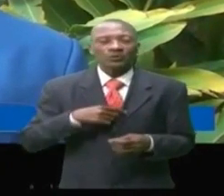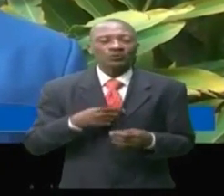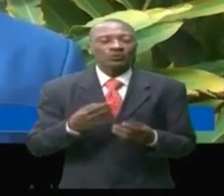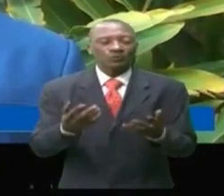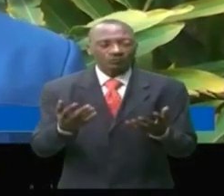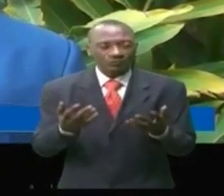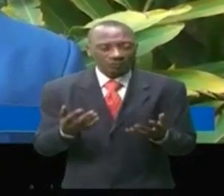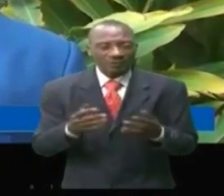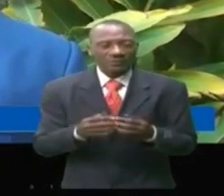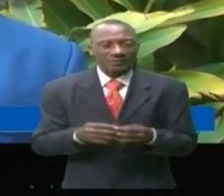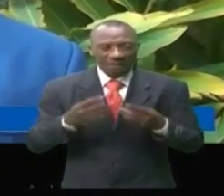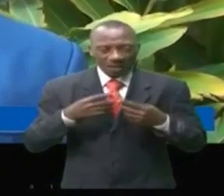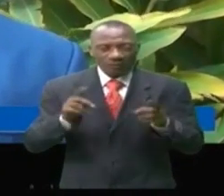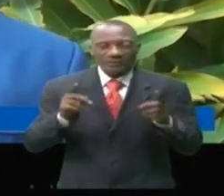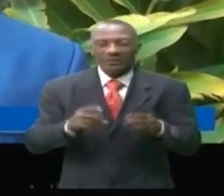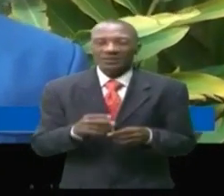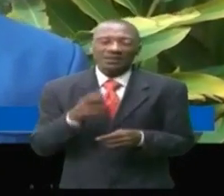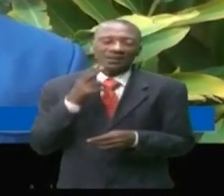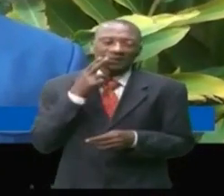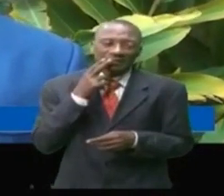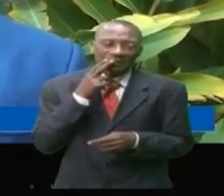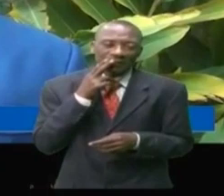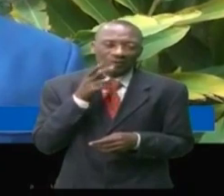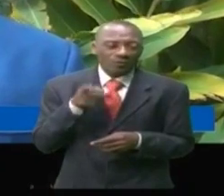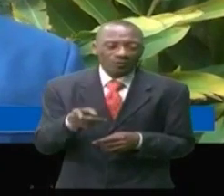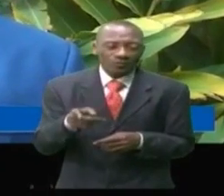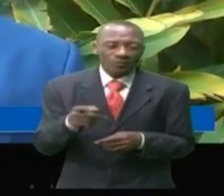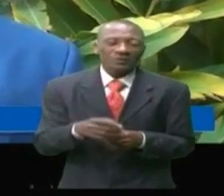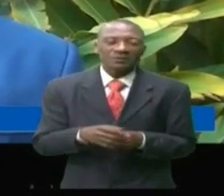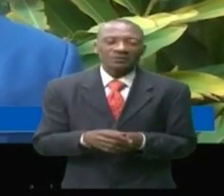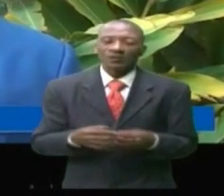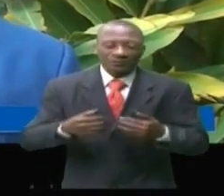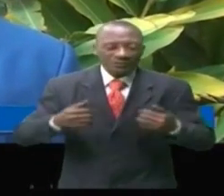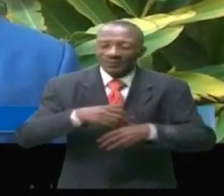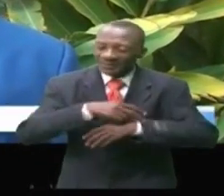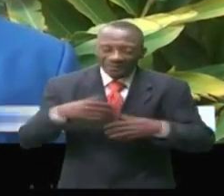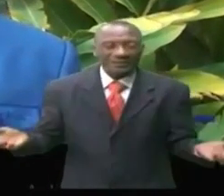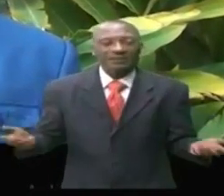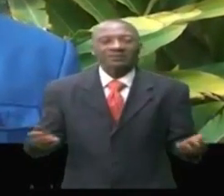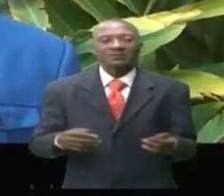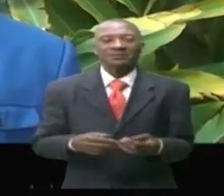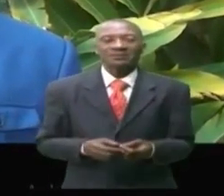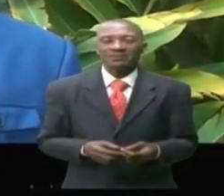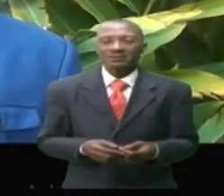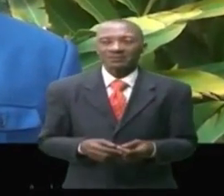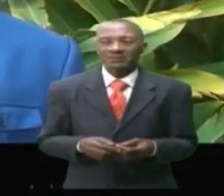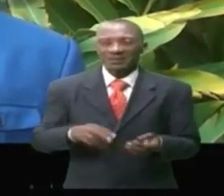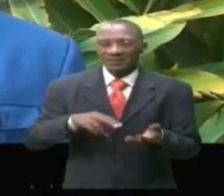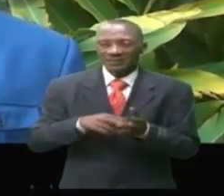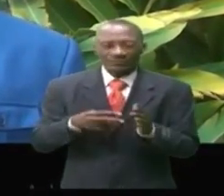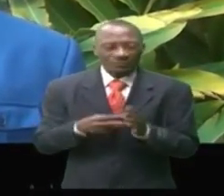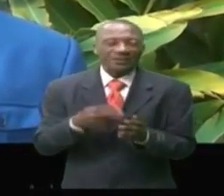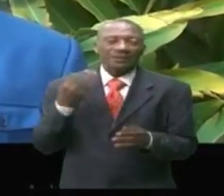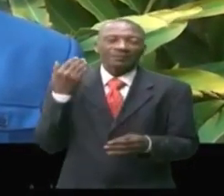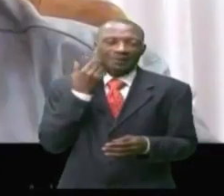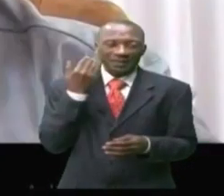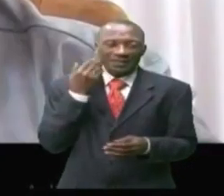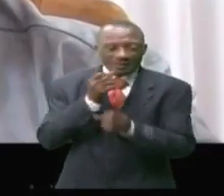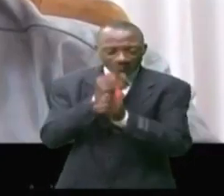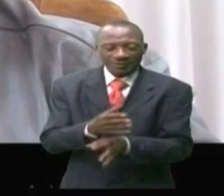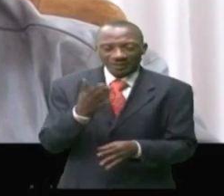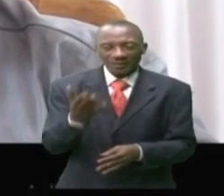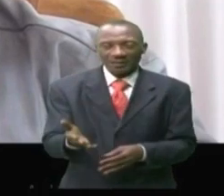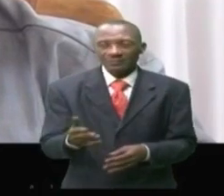de le dire. Dans le tabac, il n'y a ni protéines, ni vitamines, ni quoi que ce soit. C'est s'exposer aux maladies non transmissibles.